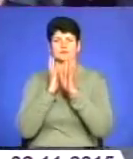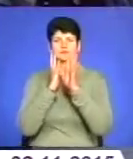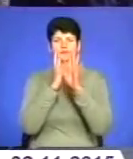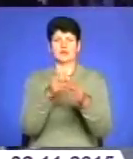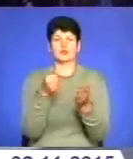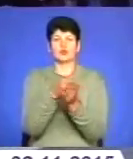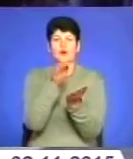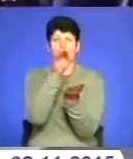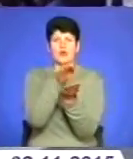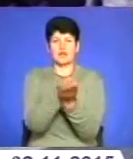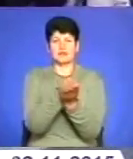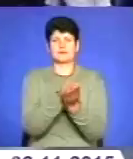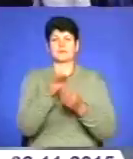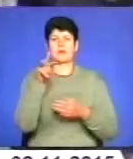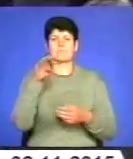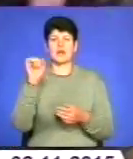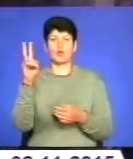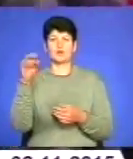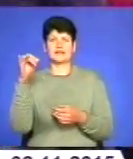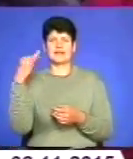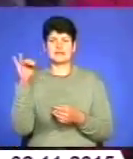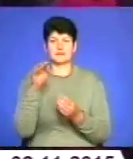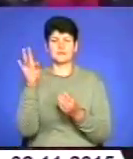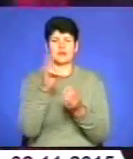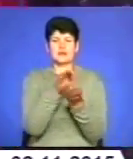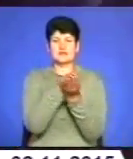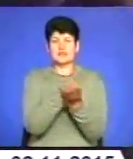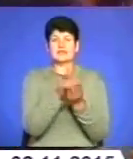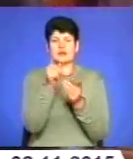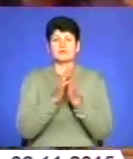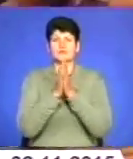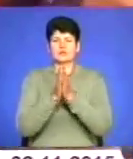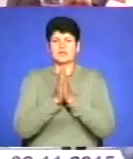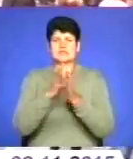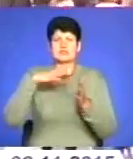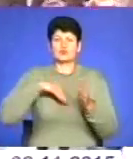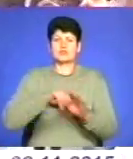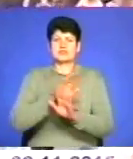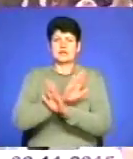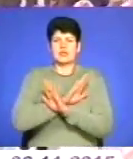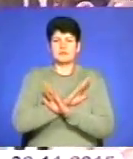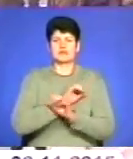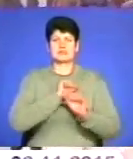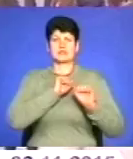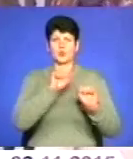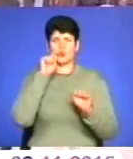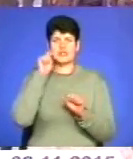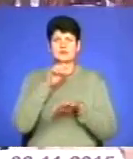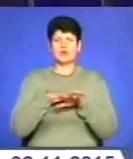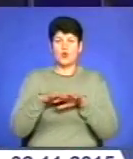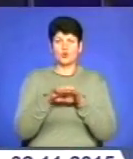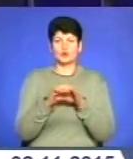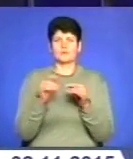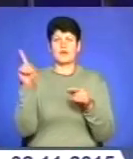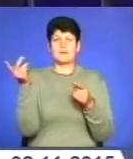січових стрільців, що на Миколинецькому кладовищі. Там провели мітинг-реквієм, помолилися за душі загиблих захисників українського народу. До заходу